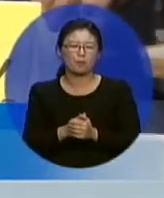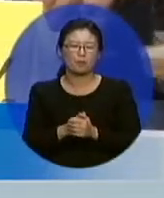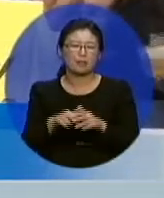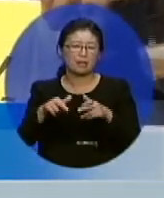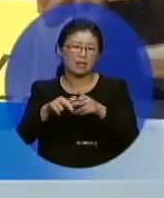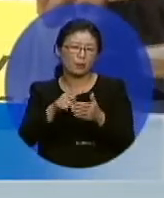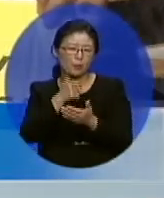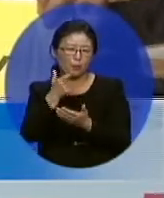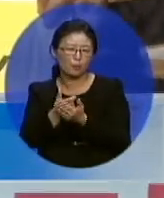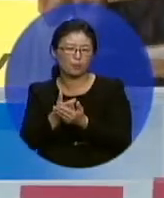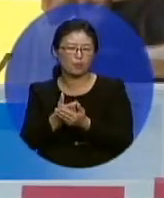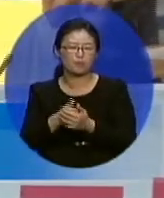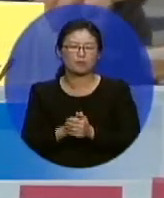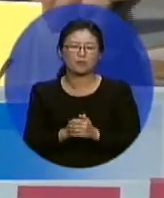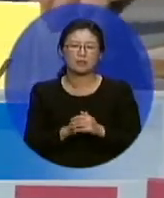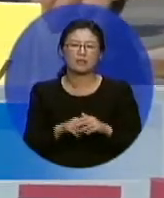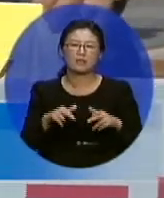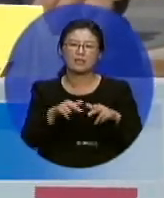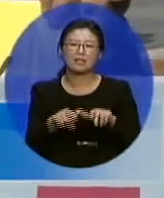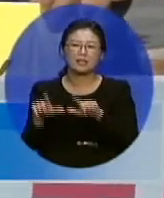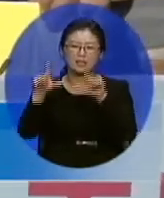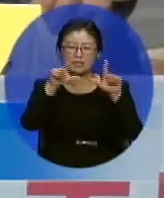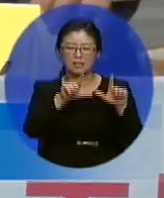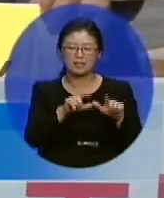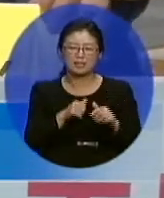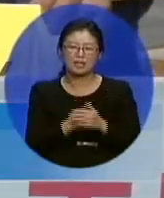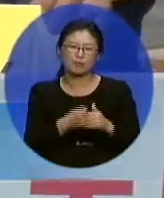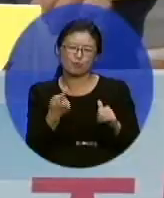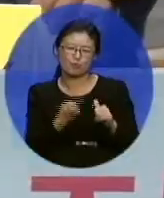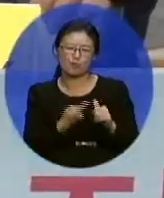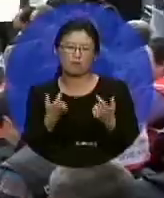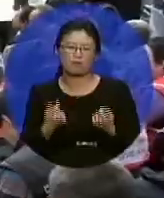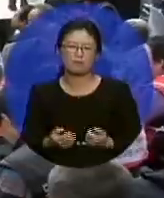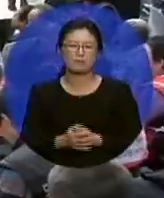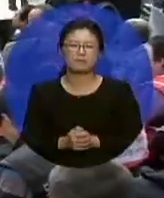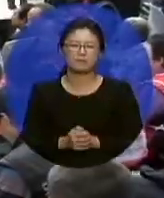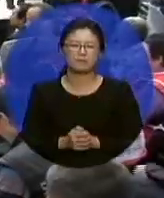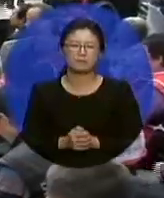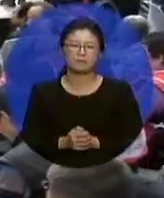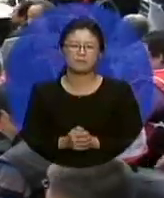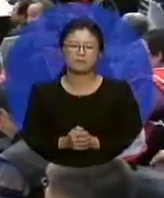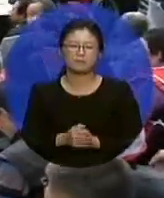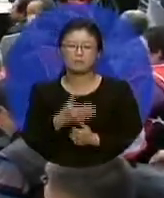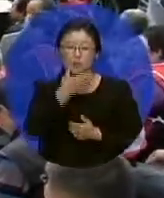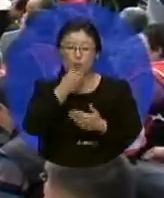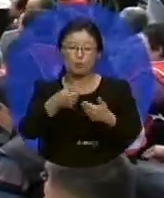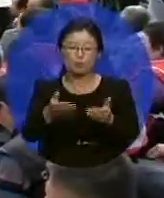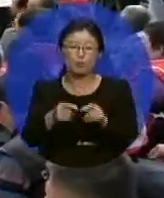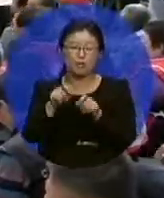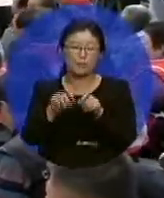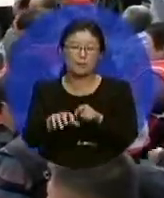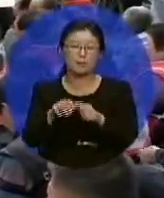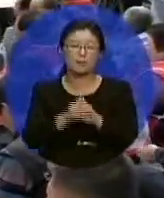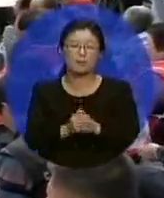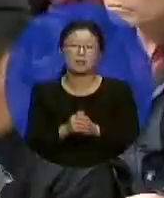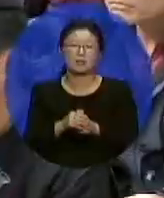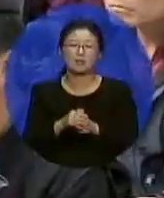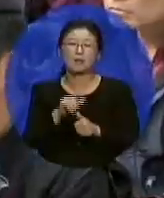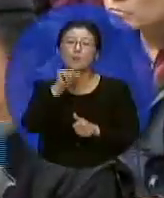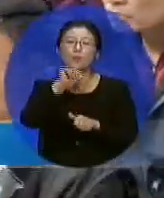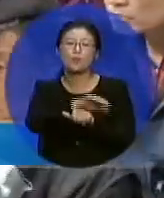속이고 장애인들의 삶을 우롱하는 처사입니다. 한편 복지부 앞에서 열린 빈곤